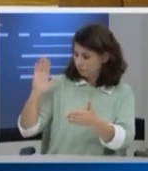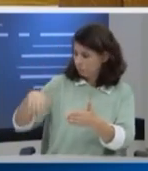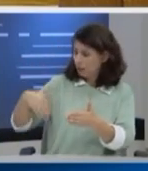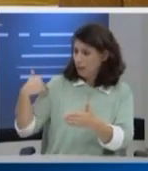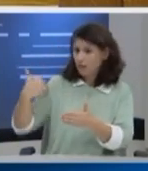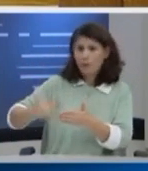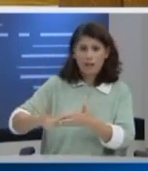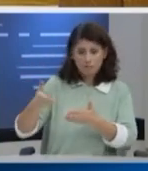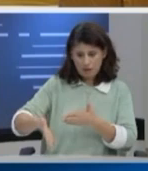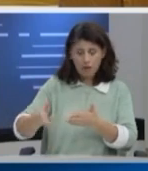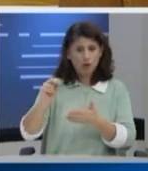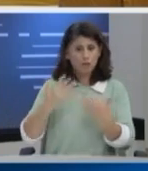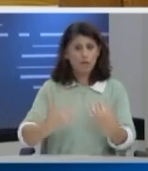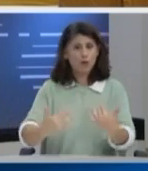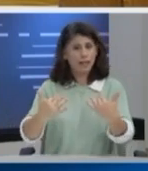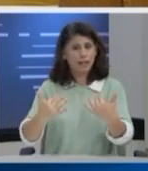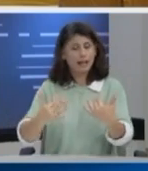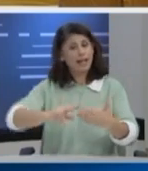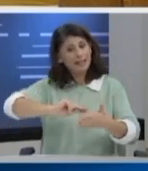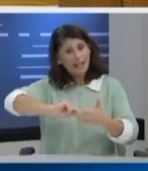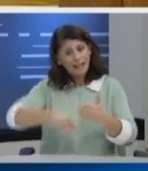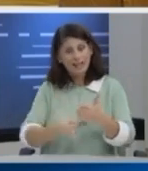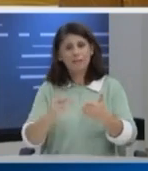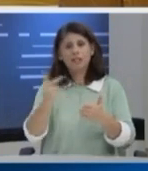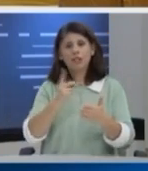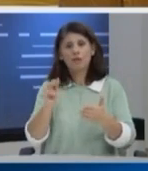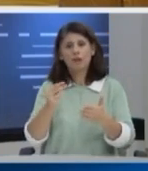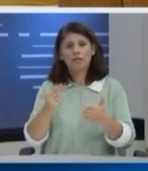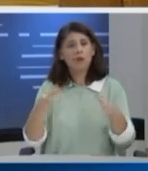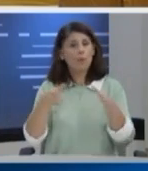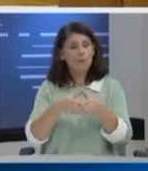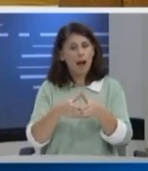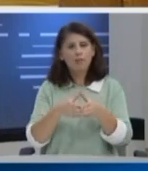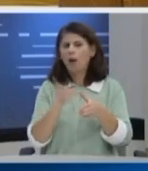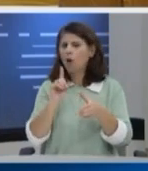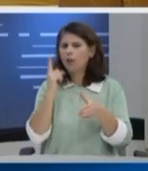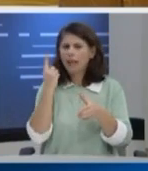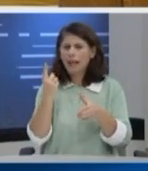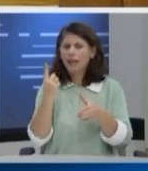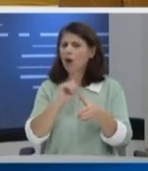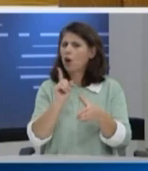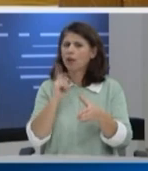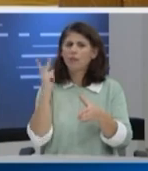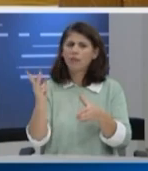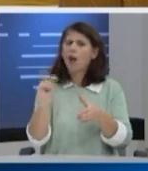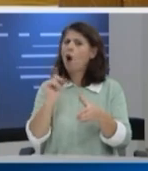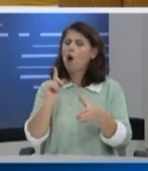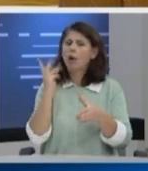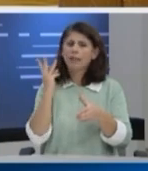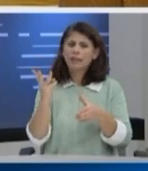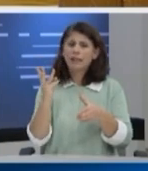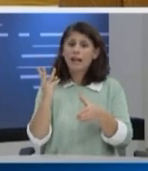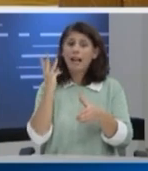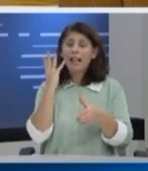διάστημα σε αυτήν εδώ τη Βουλή έχετε εγγράψει στην κοινωνική σας ομάδα όχι έναν, όχι δύο, όχι